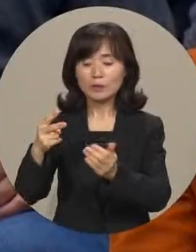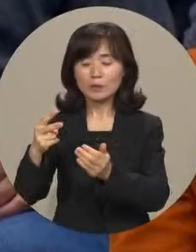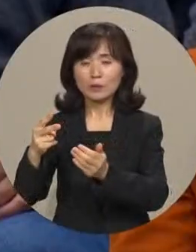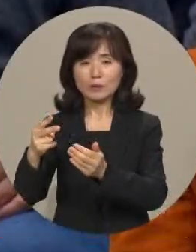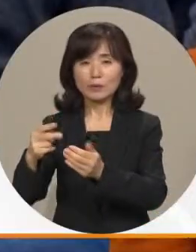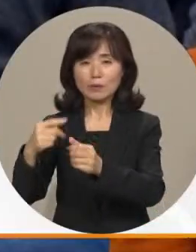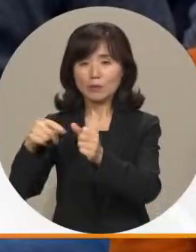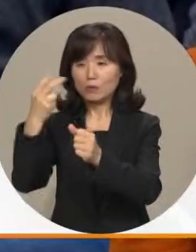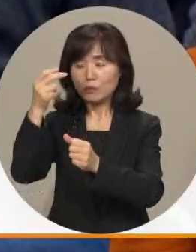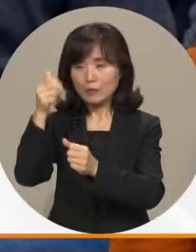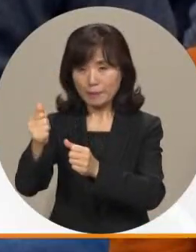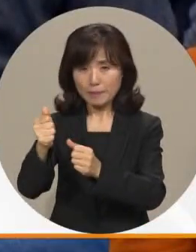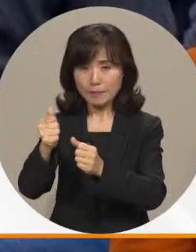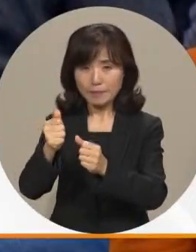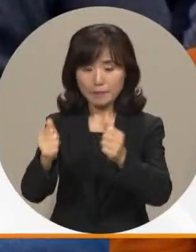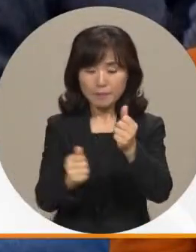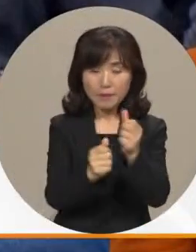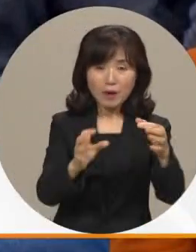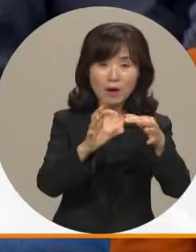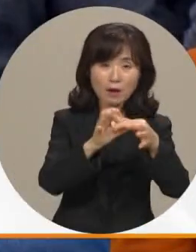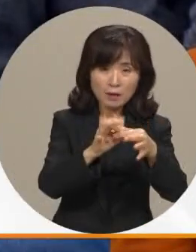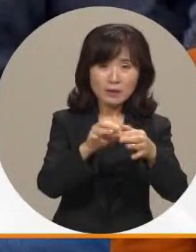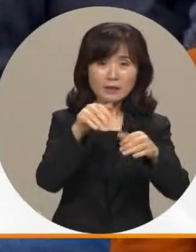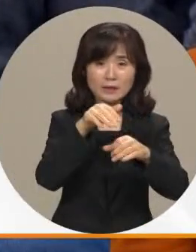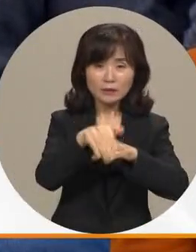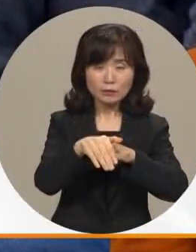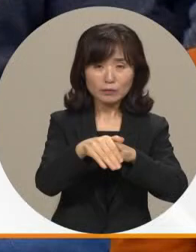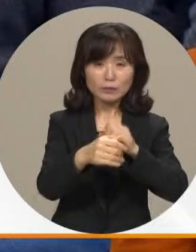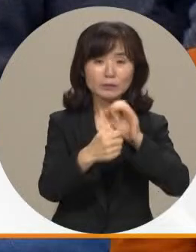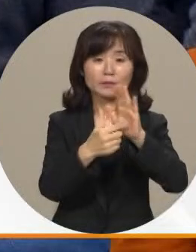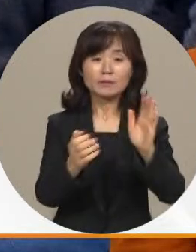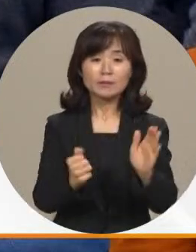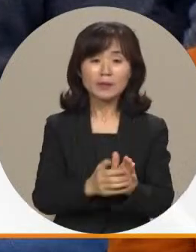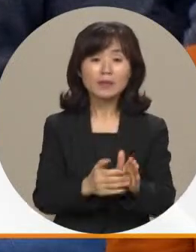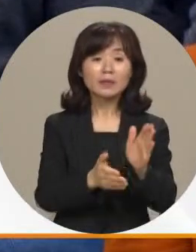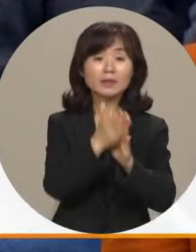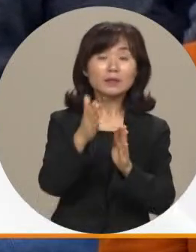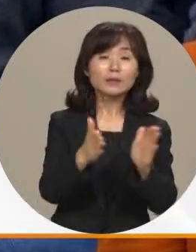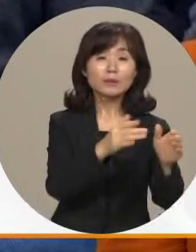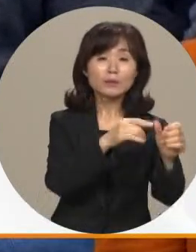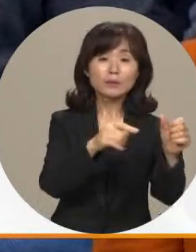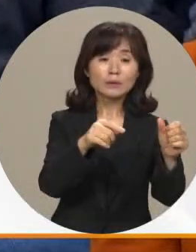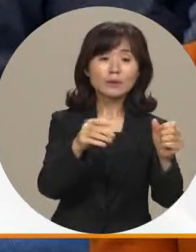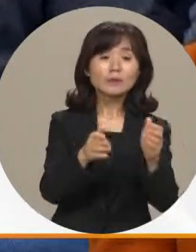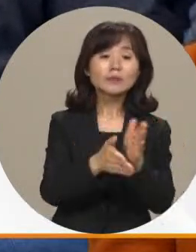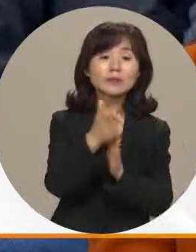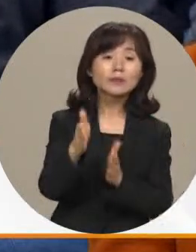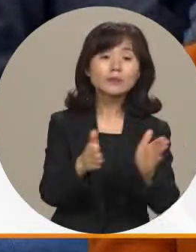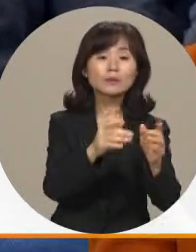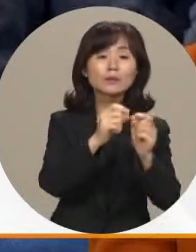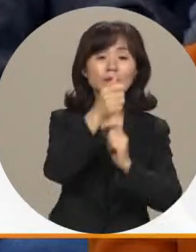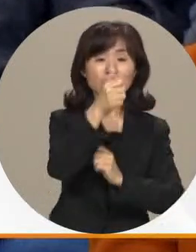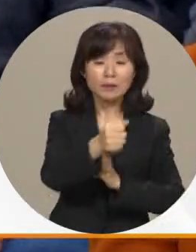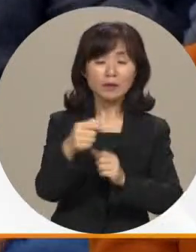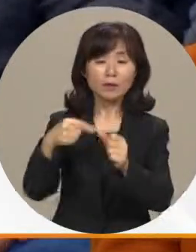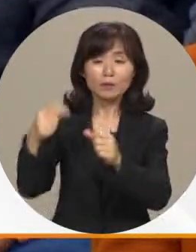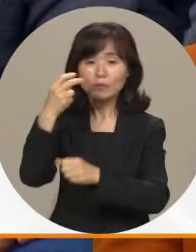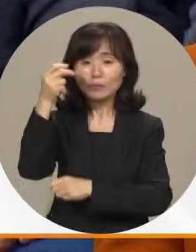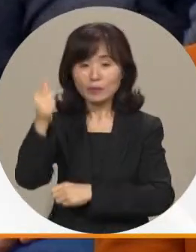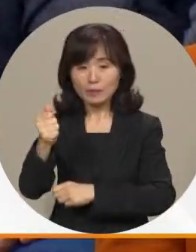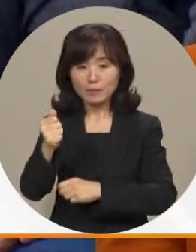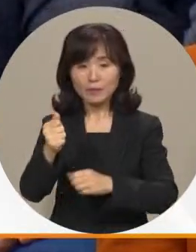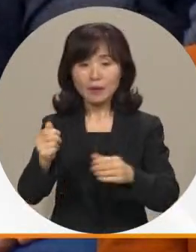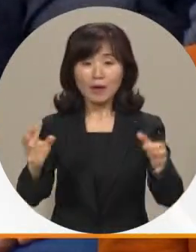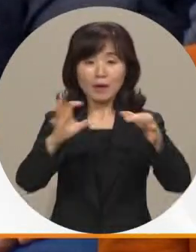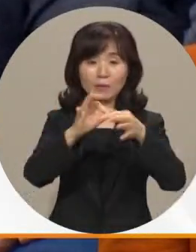시도지사와 교육감이 러닝메이트로 출마를 하고 지역 주민들께서 선택을